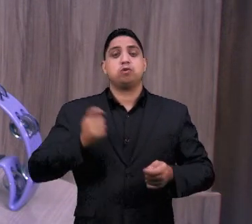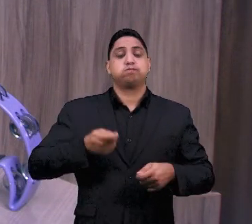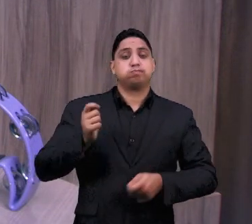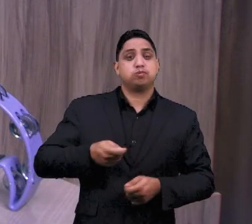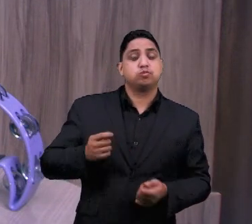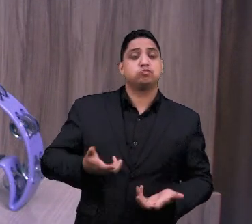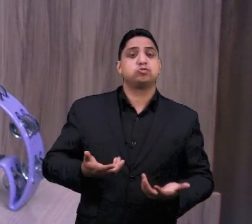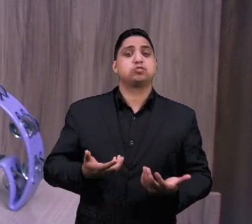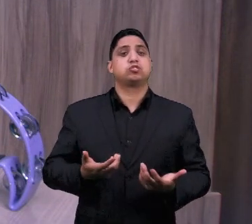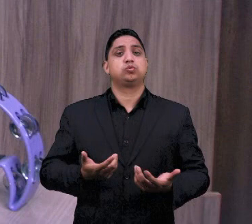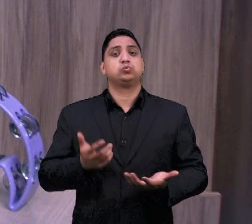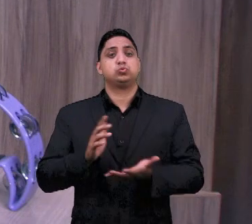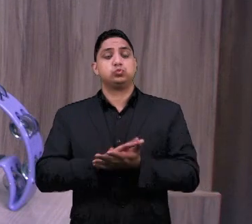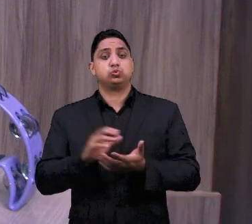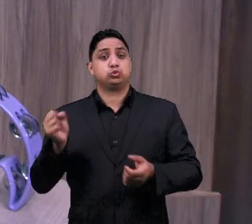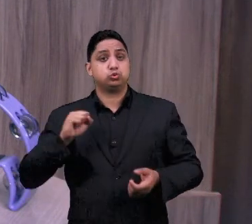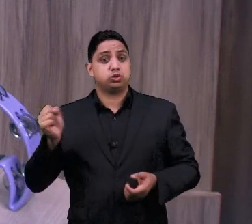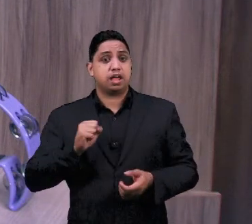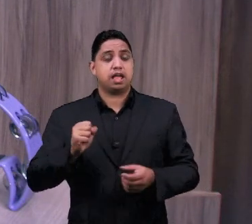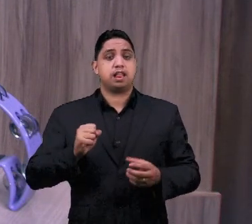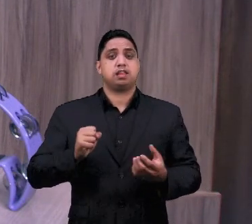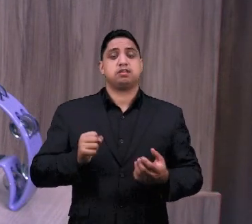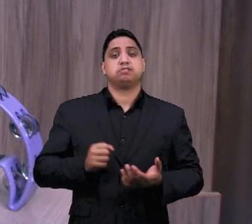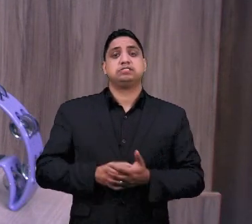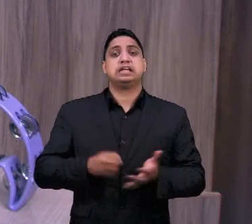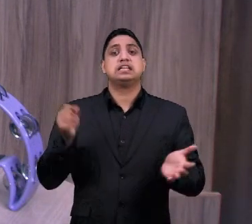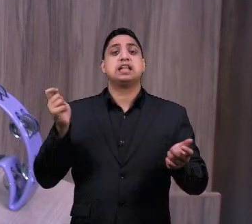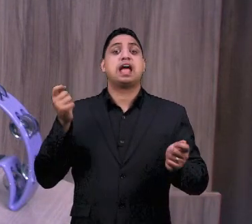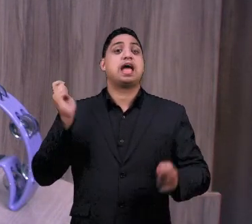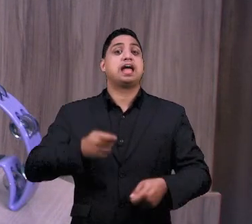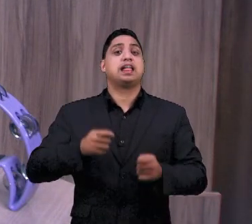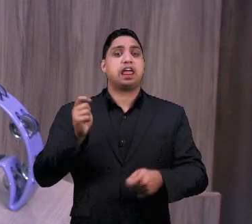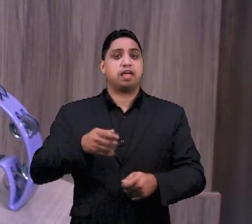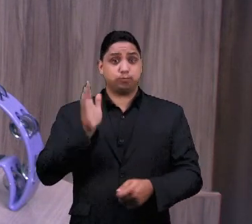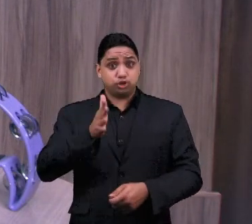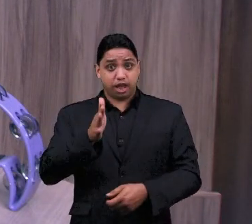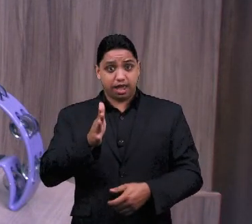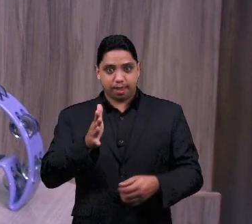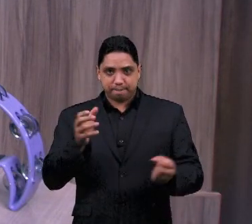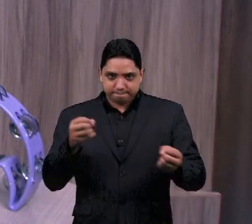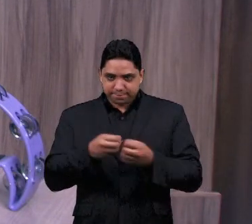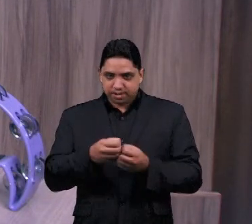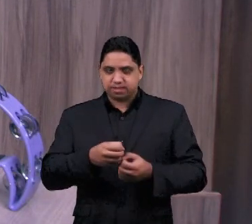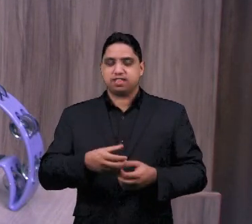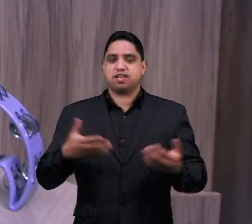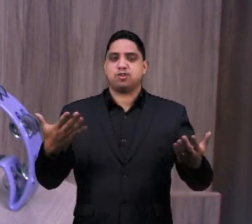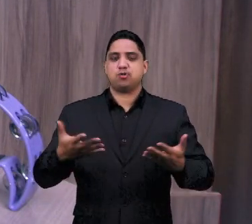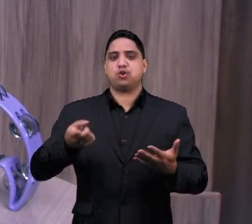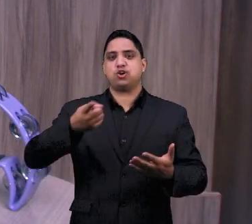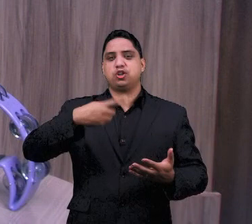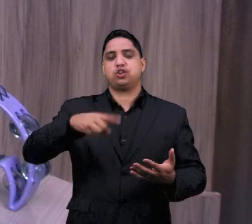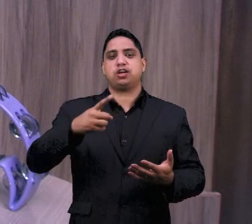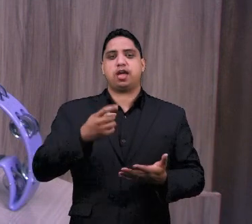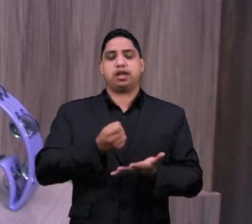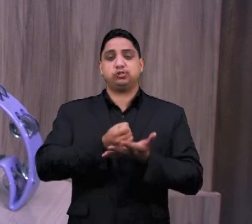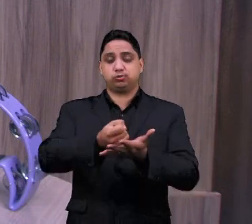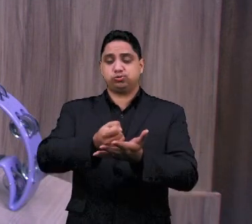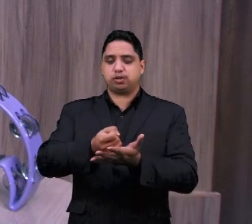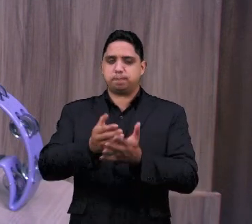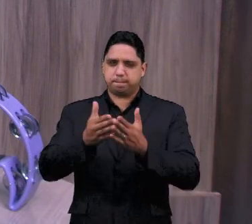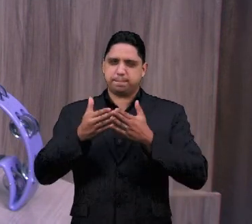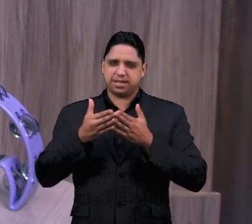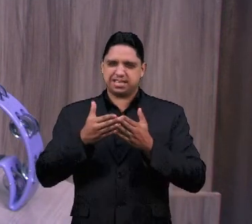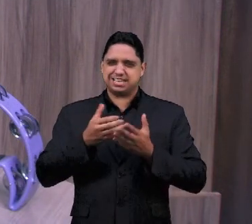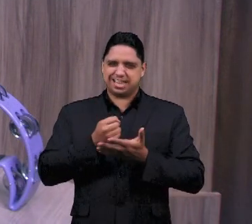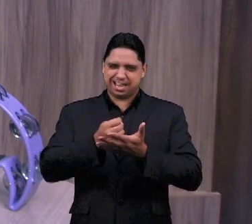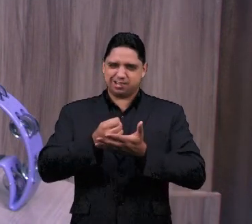tambour, le choucalho, la clave, il est déjà à côté de vous? Donc je veux demander l'aide du